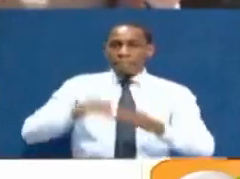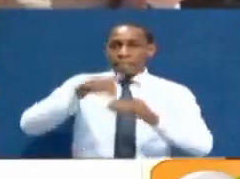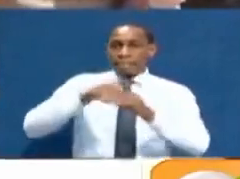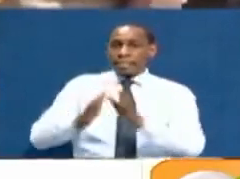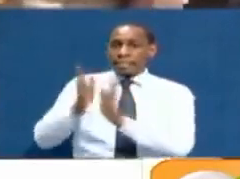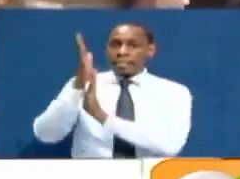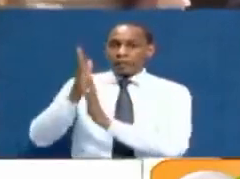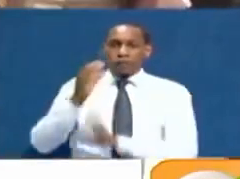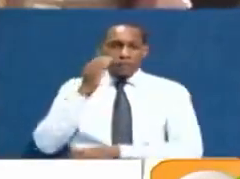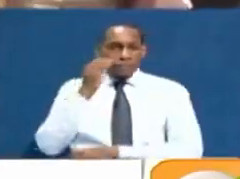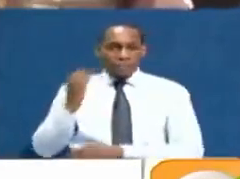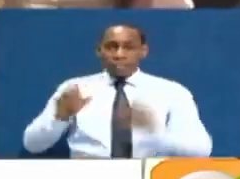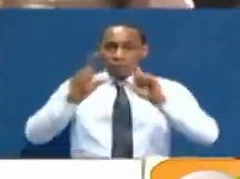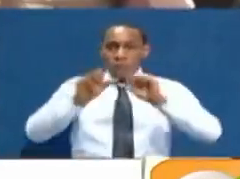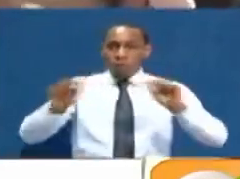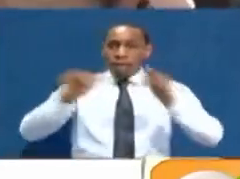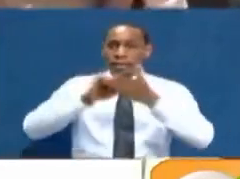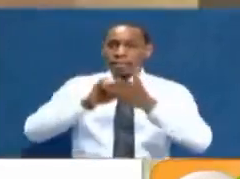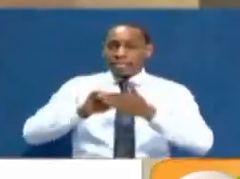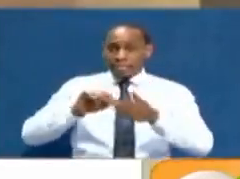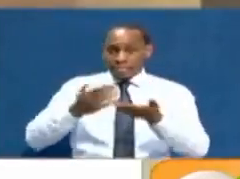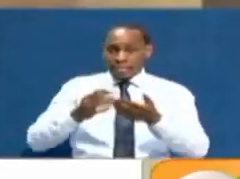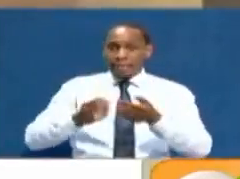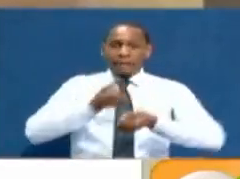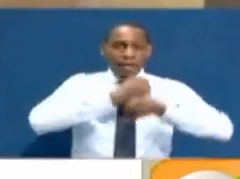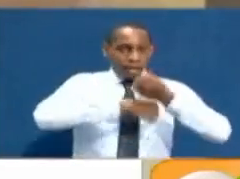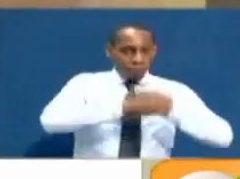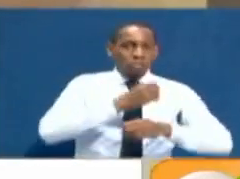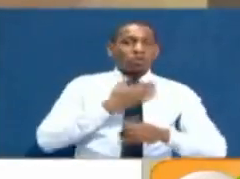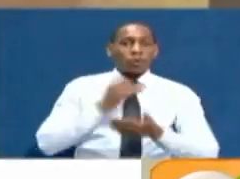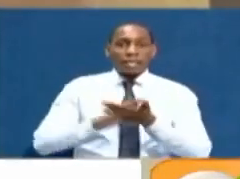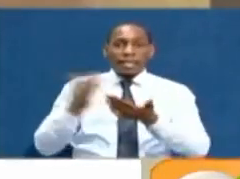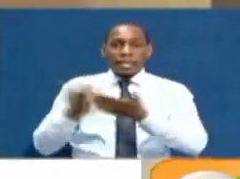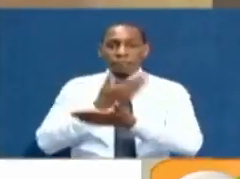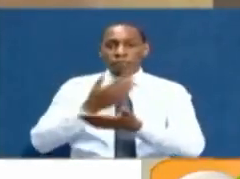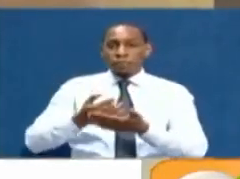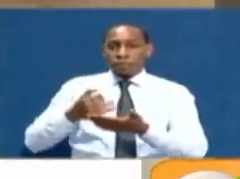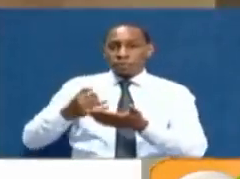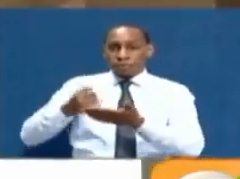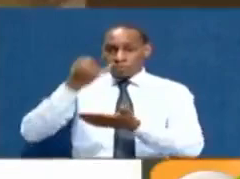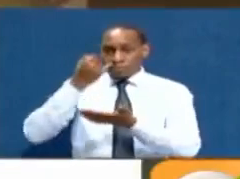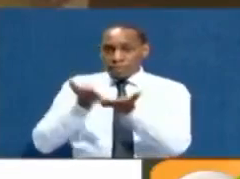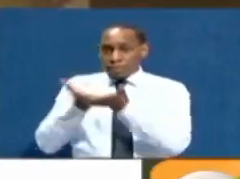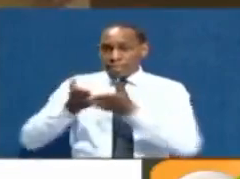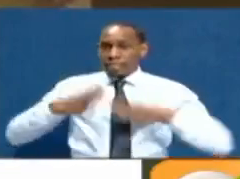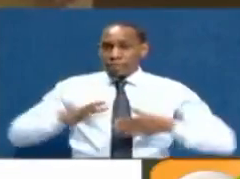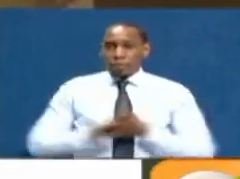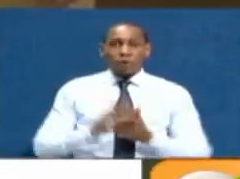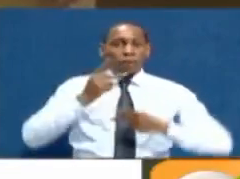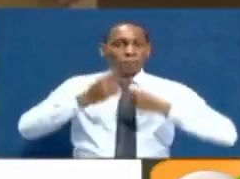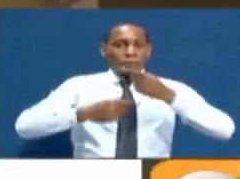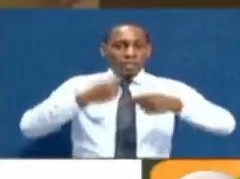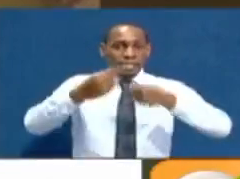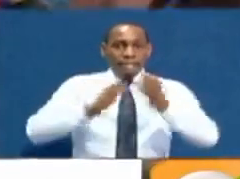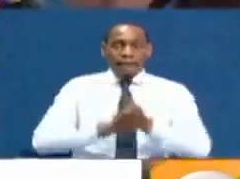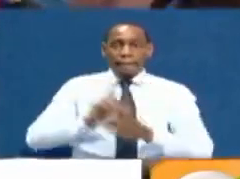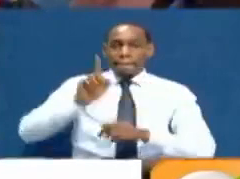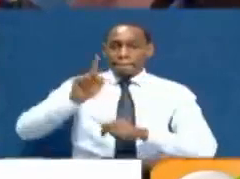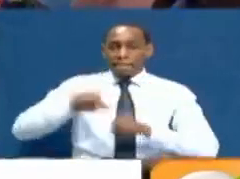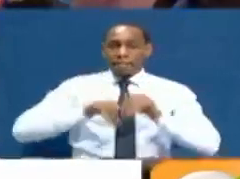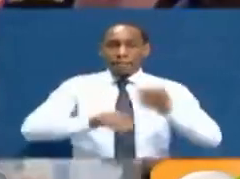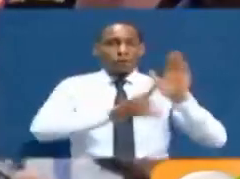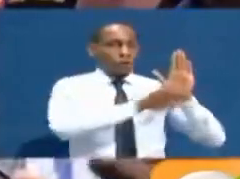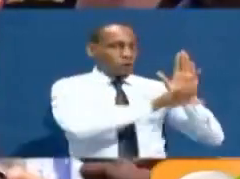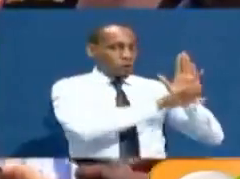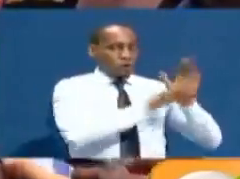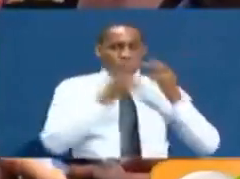Fred Matiangi amedai kuwa huu ndio mwanzo wa kuwatimua walanguzi. The process is going on. You know, we have to do everything legally.